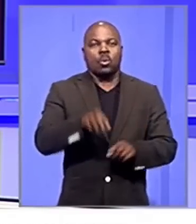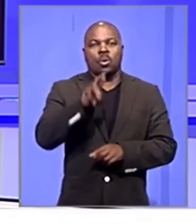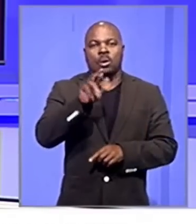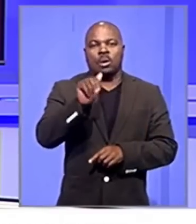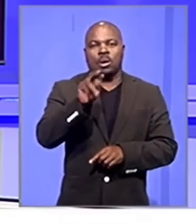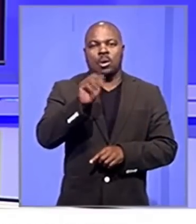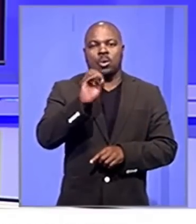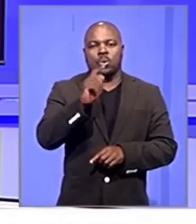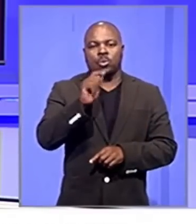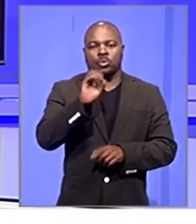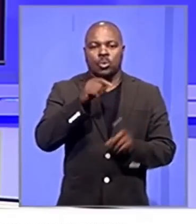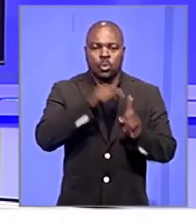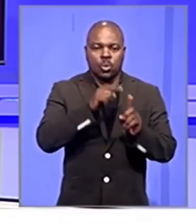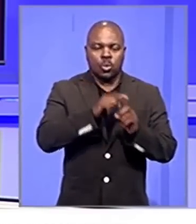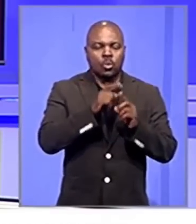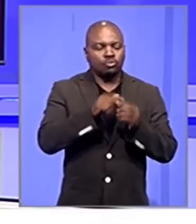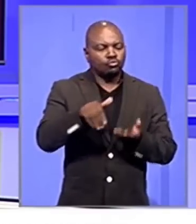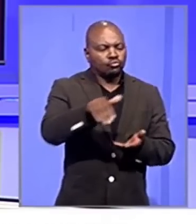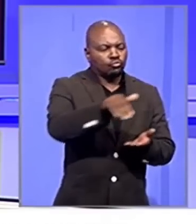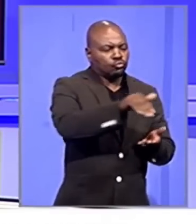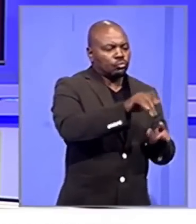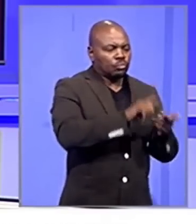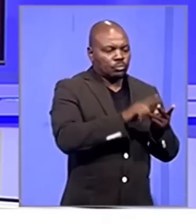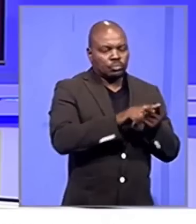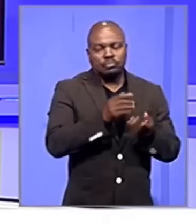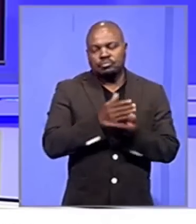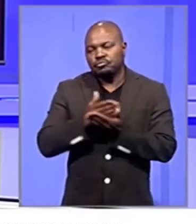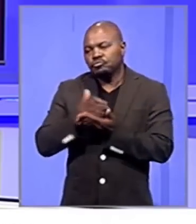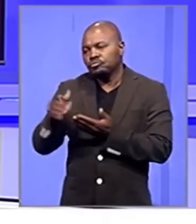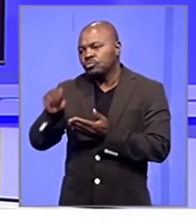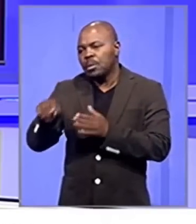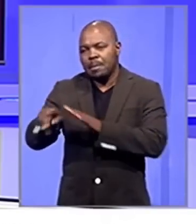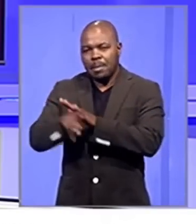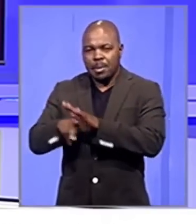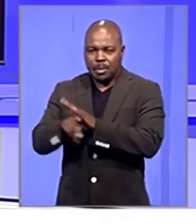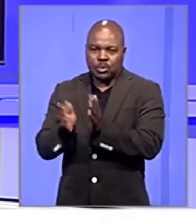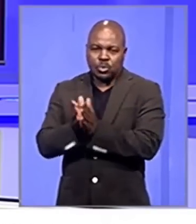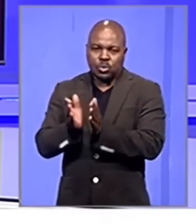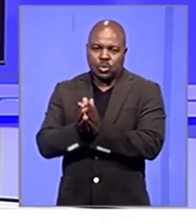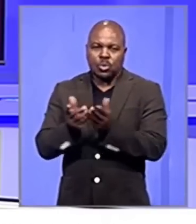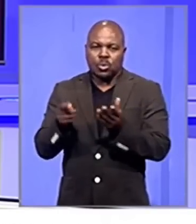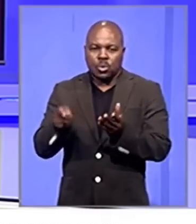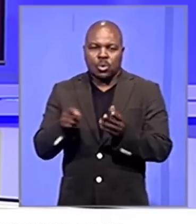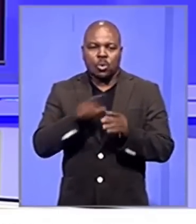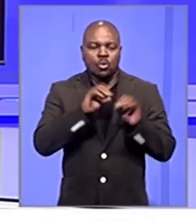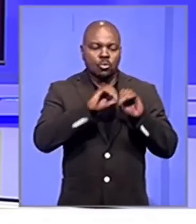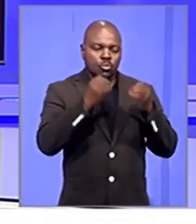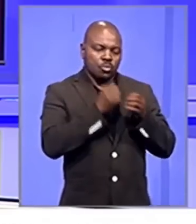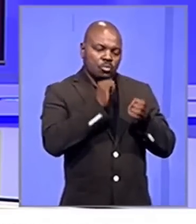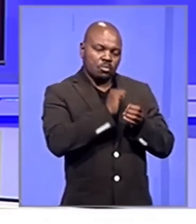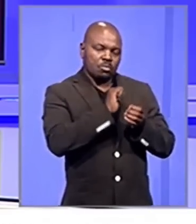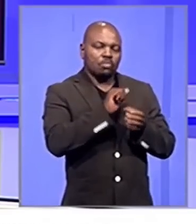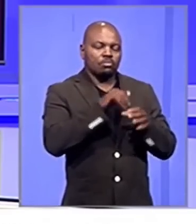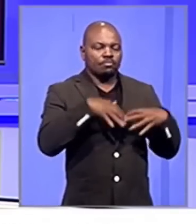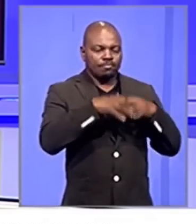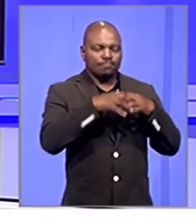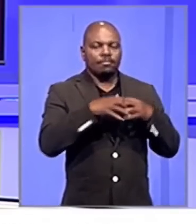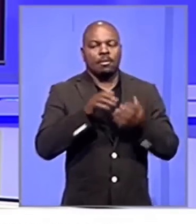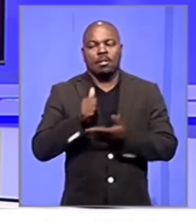sekolo le matlole a go reka dijo le go abela barutwana ba sekolo sa primary ka setheo sa gagwe sa dithuso.